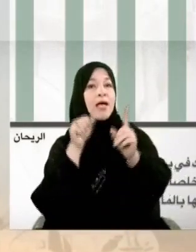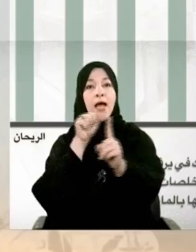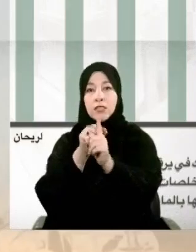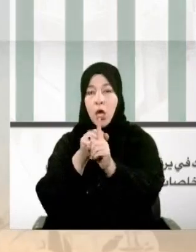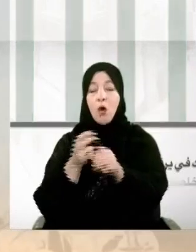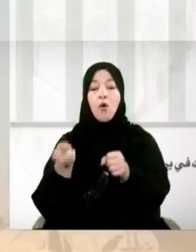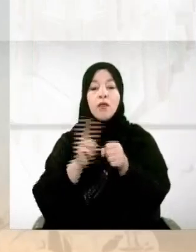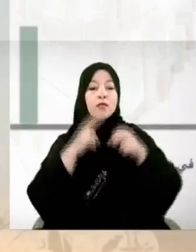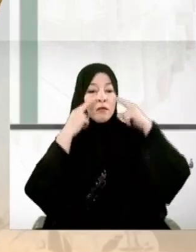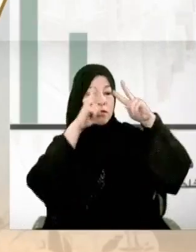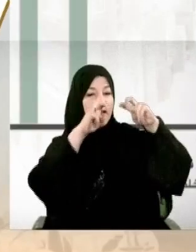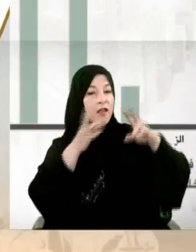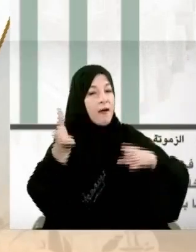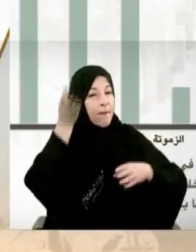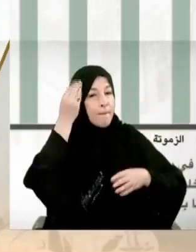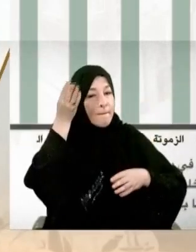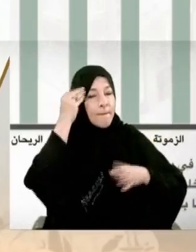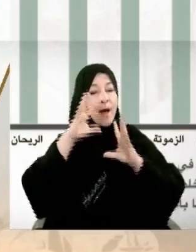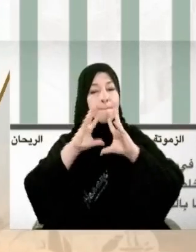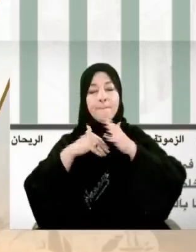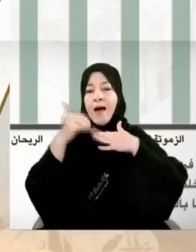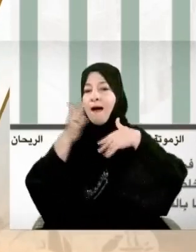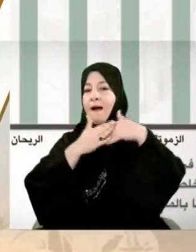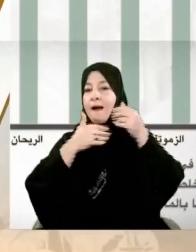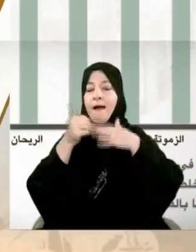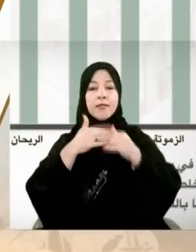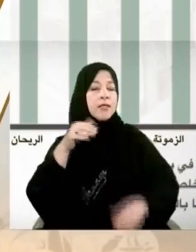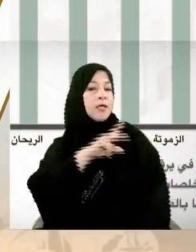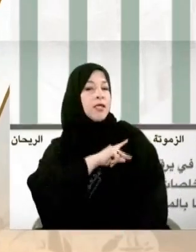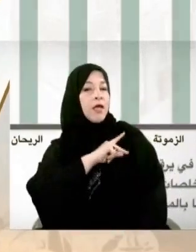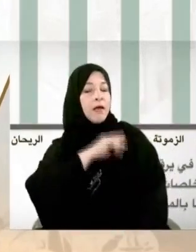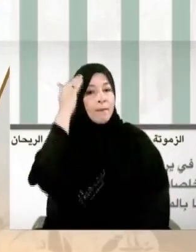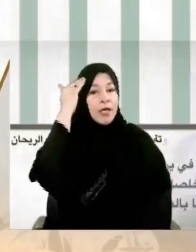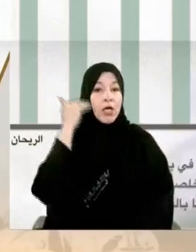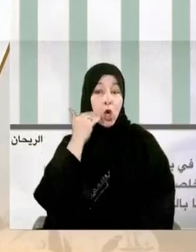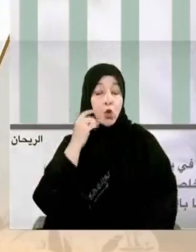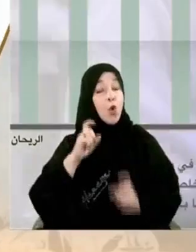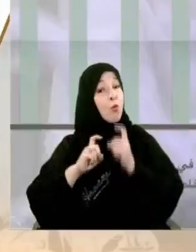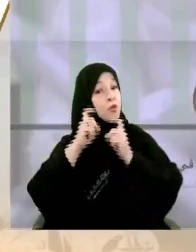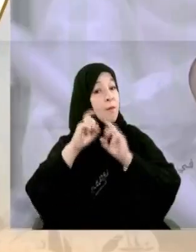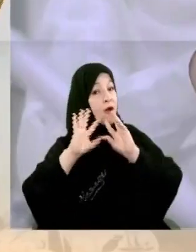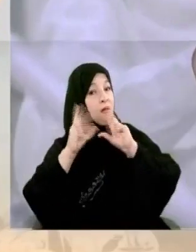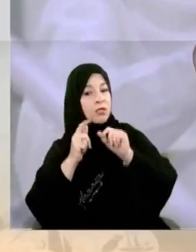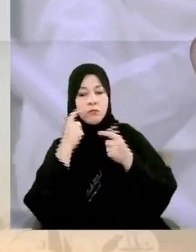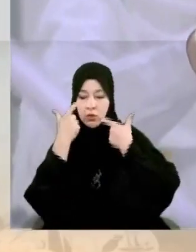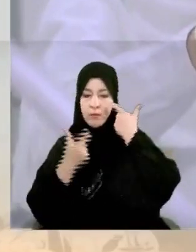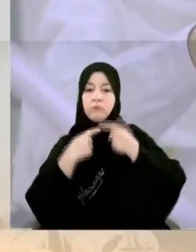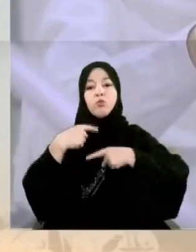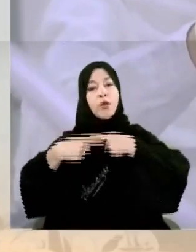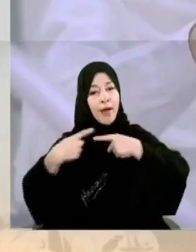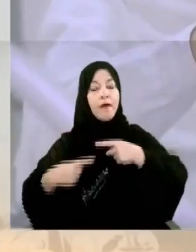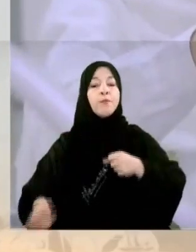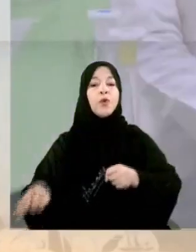حتى نضمن اكتساب المهارات الأساسية للطالبات في هذه المسابقة والمتابعة أول بأول. جميل.